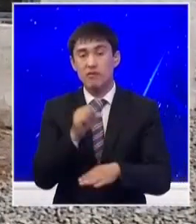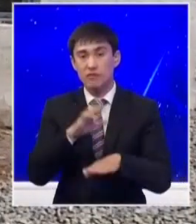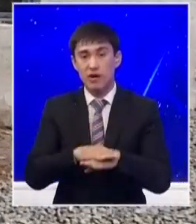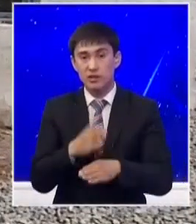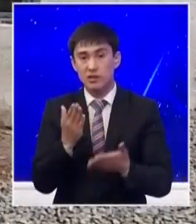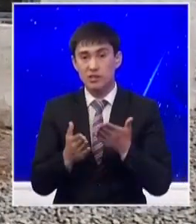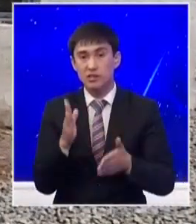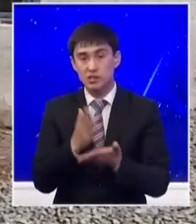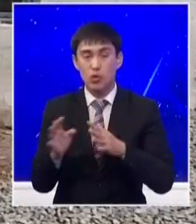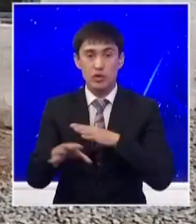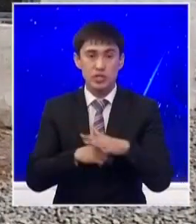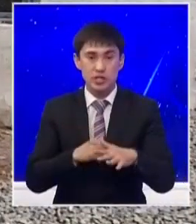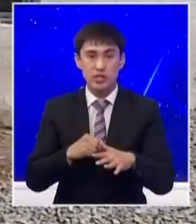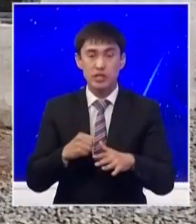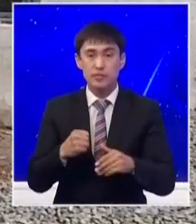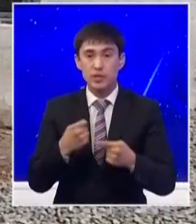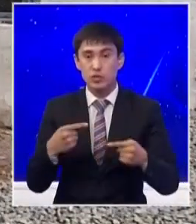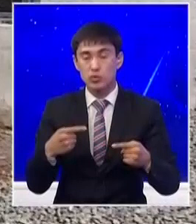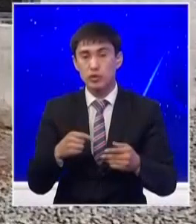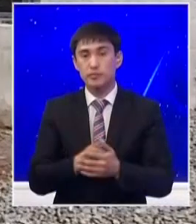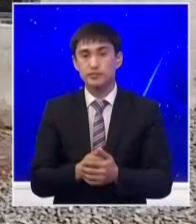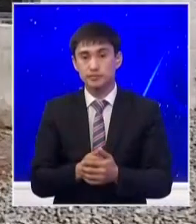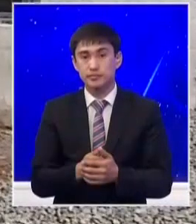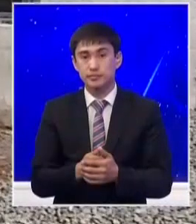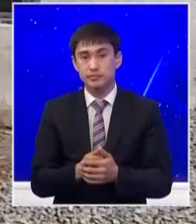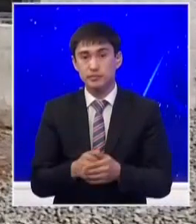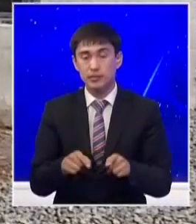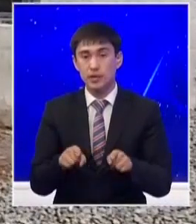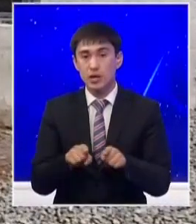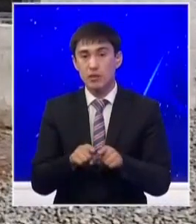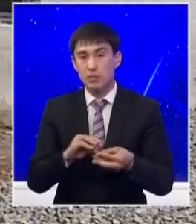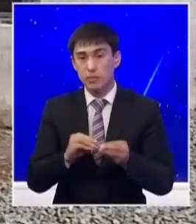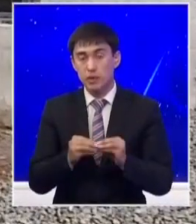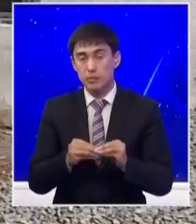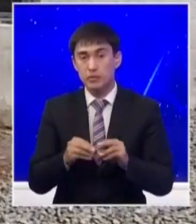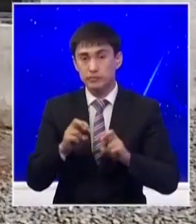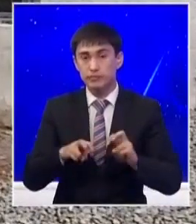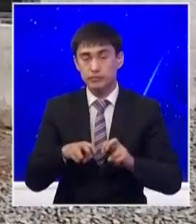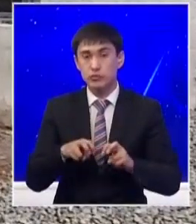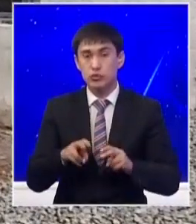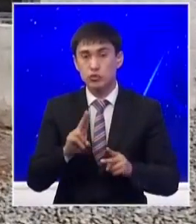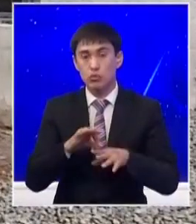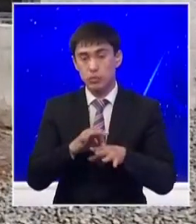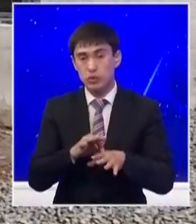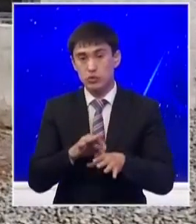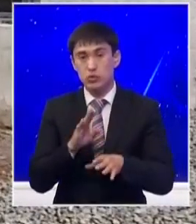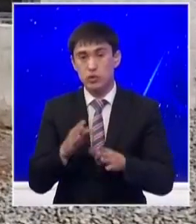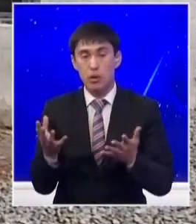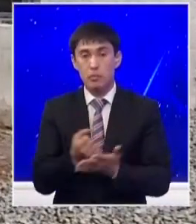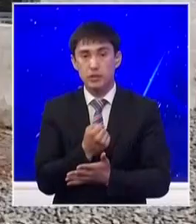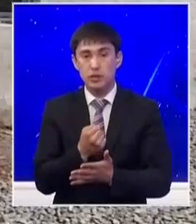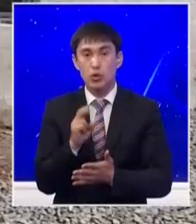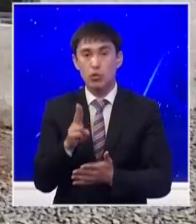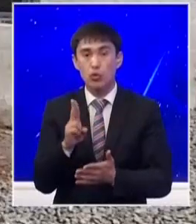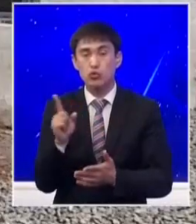есть такое хищение или злоупотребление должно быть с полномочиями. Ну, насчет этого, чтобы следствие прошло, нам определило,